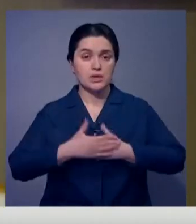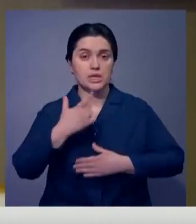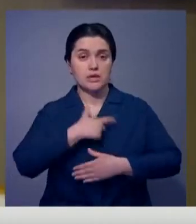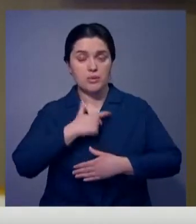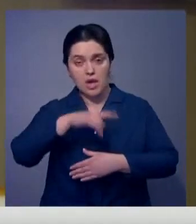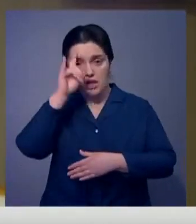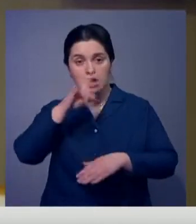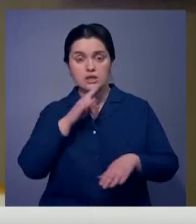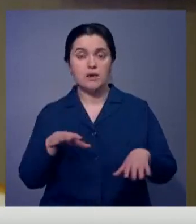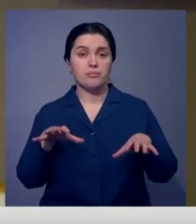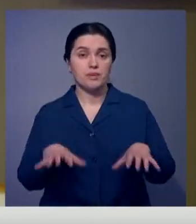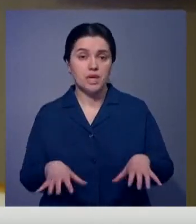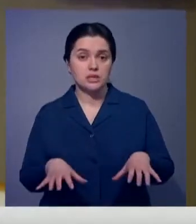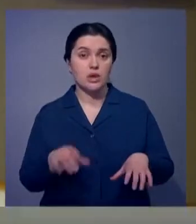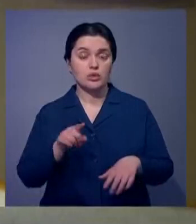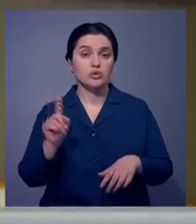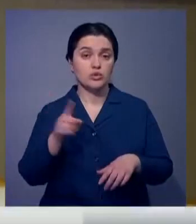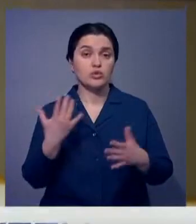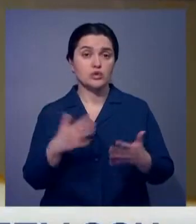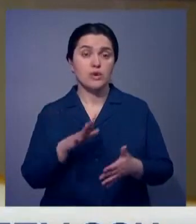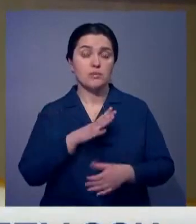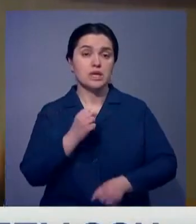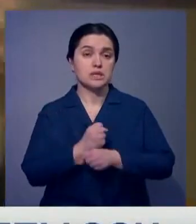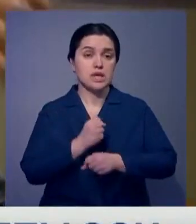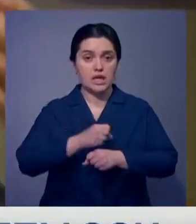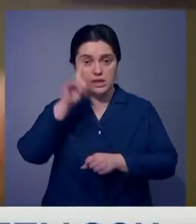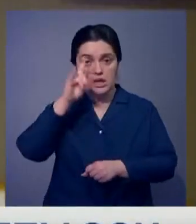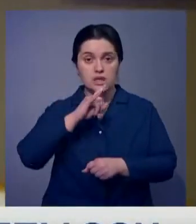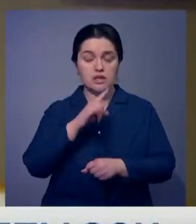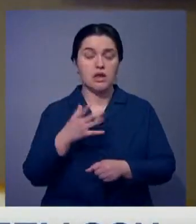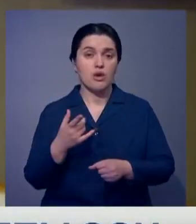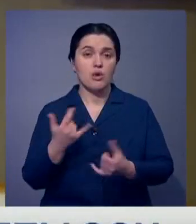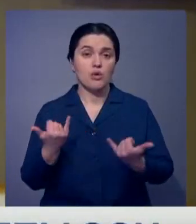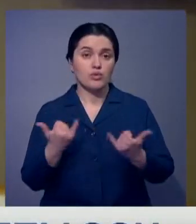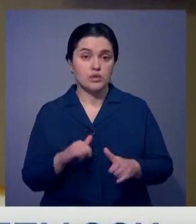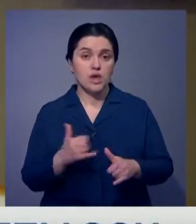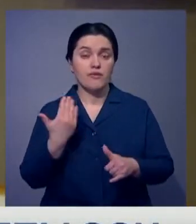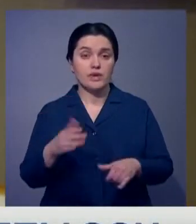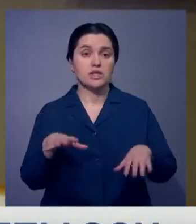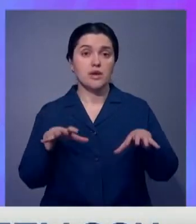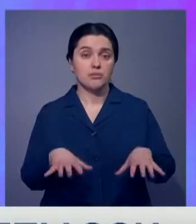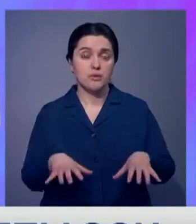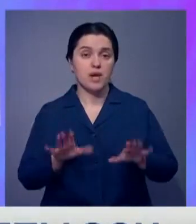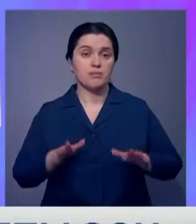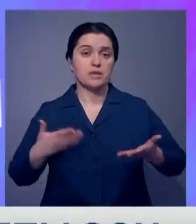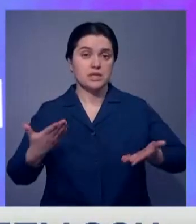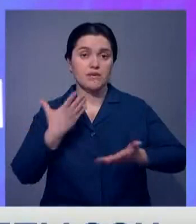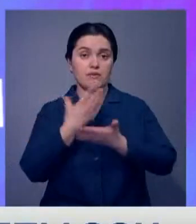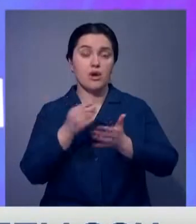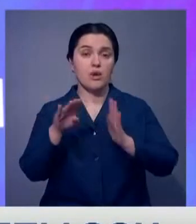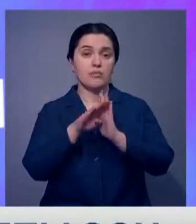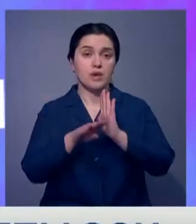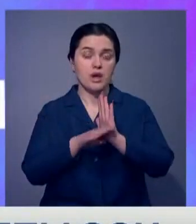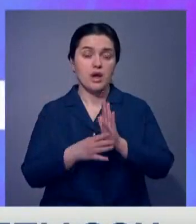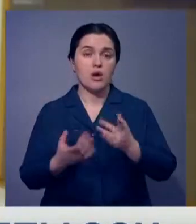казахстанское председательство. То, что уже было сделано Казахстаном, само по себе впечатляет. Ваше председательство презентовало свою программу в